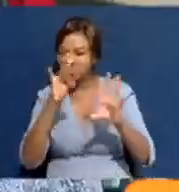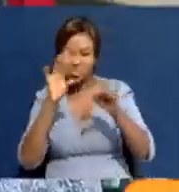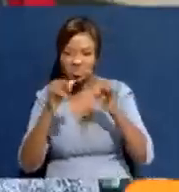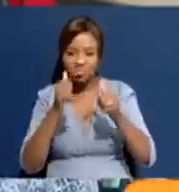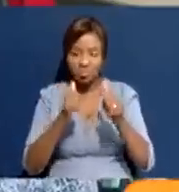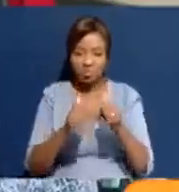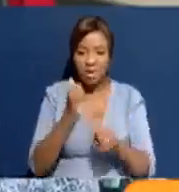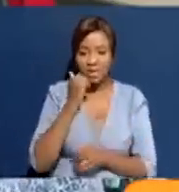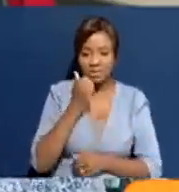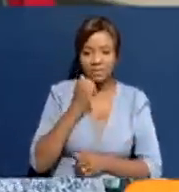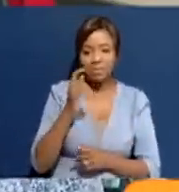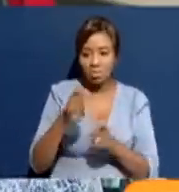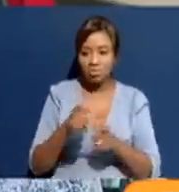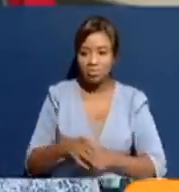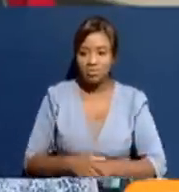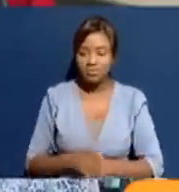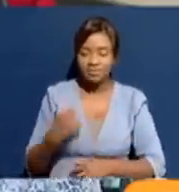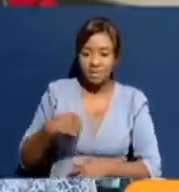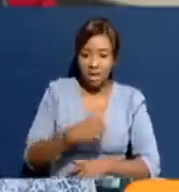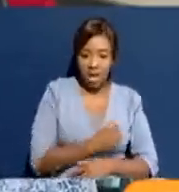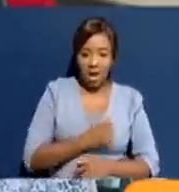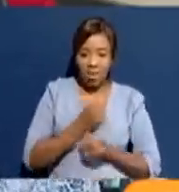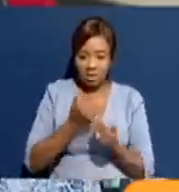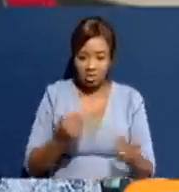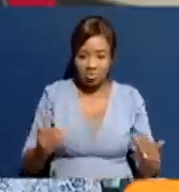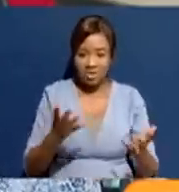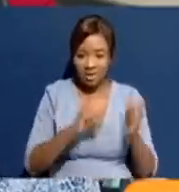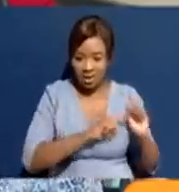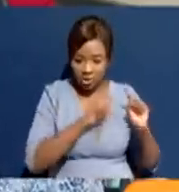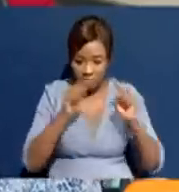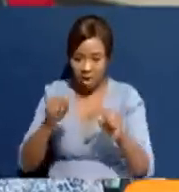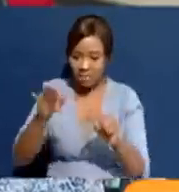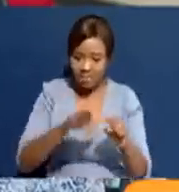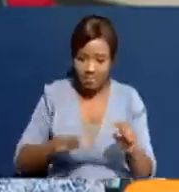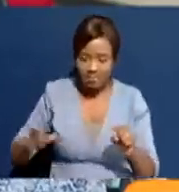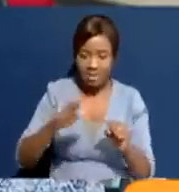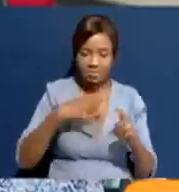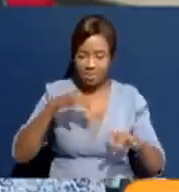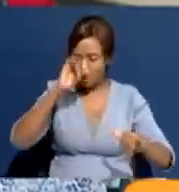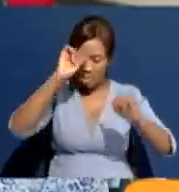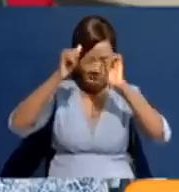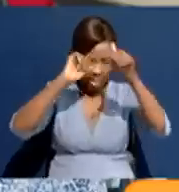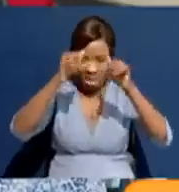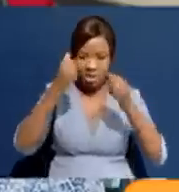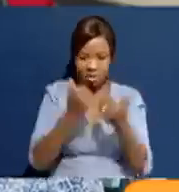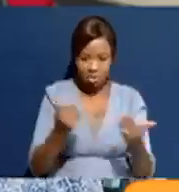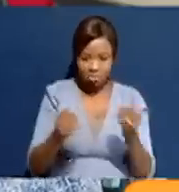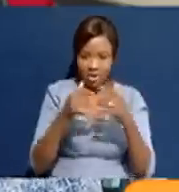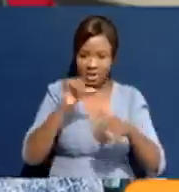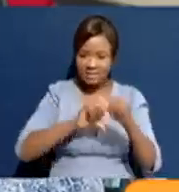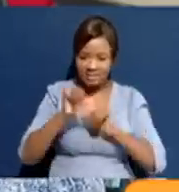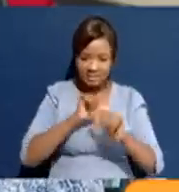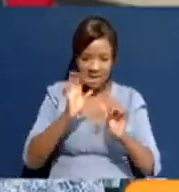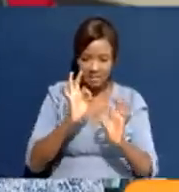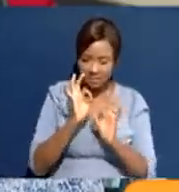Our children need to be brought to such a place. Those who are bright and